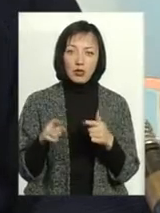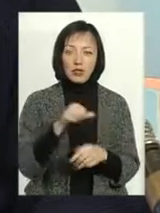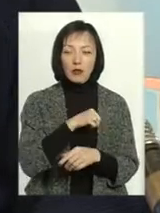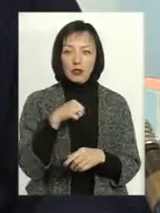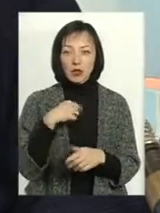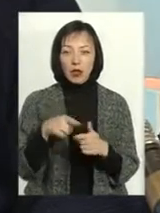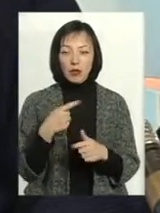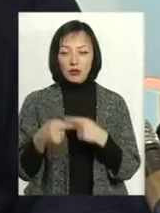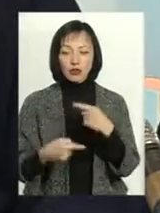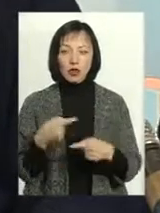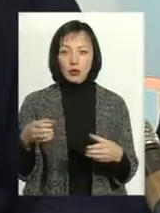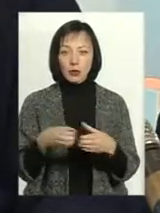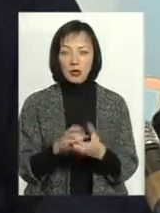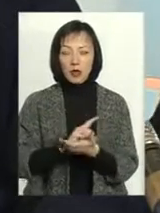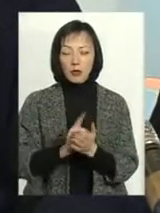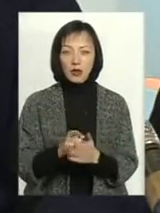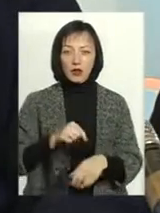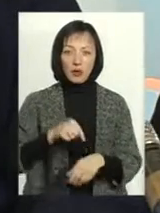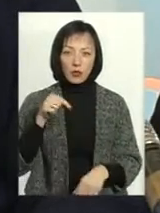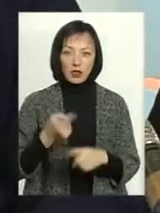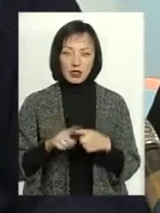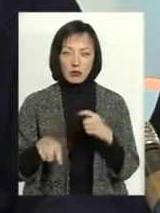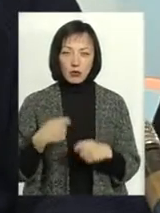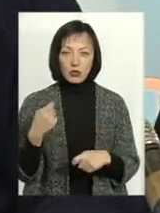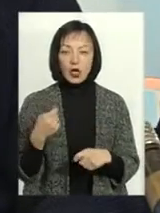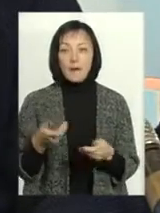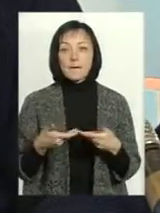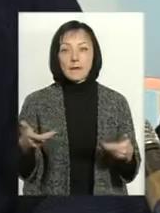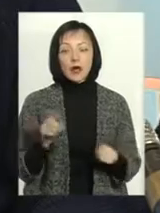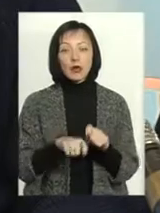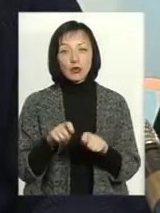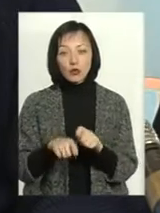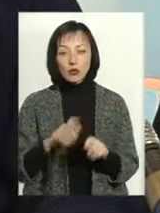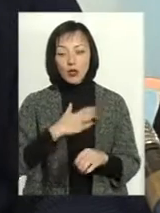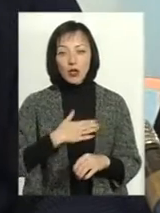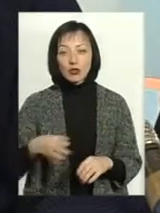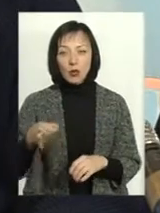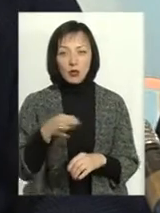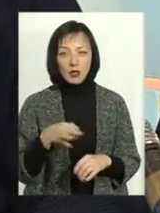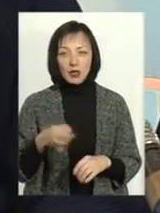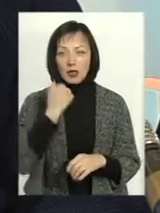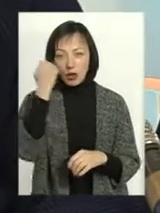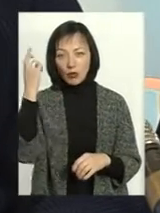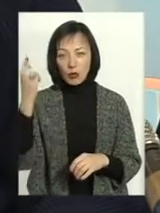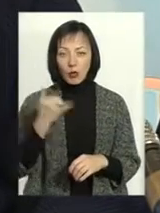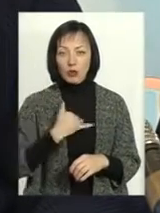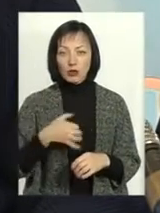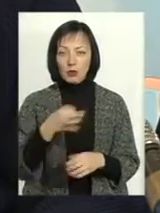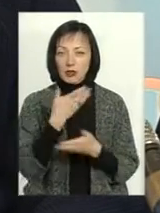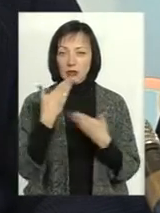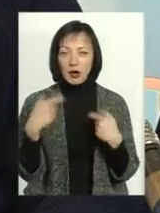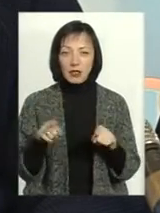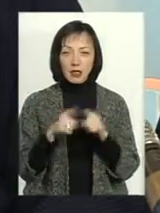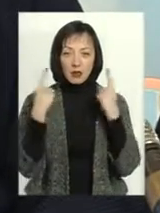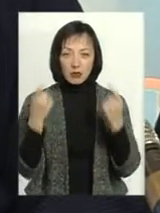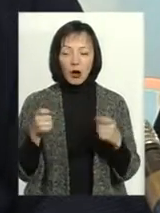самостійно, або через комітет оперативно реагує на дані порушення. Ми контролюємо, щоб в нашій області, ну дякувати Богу, в нашій області немає таких